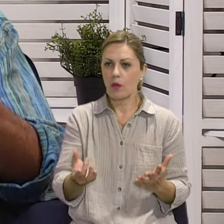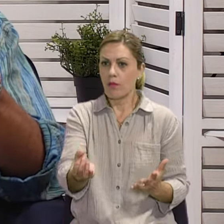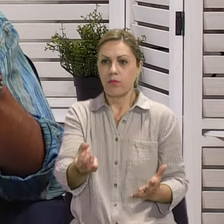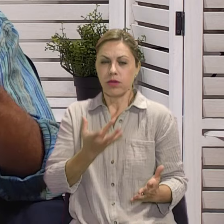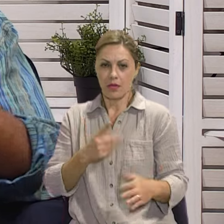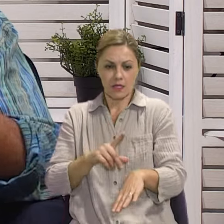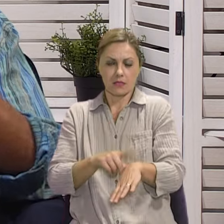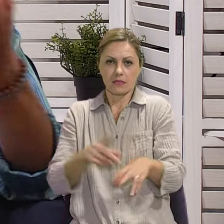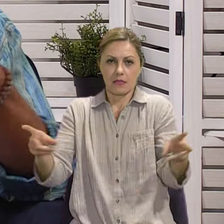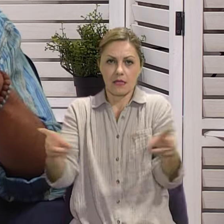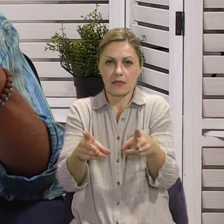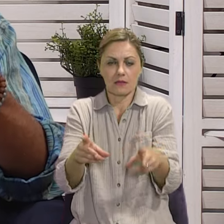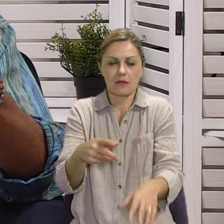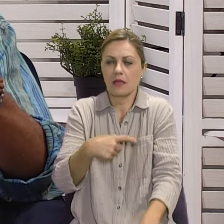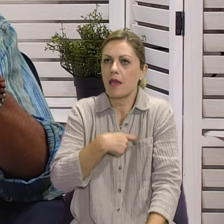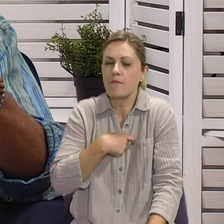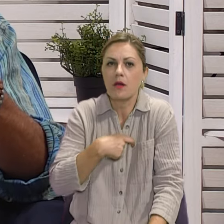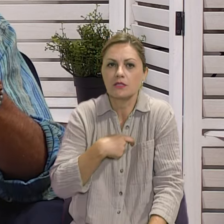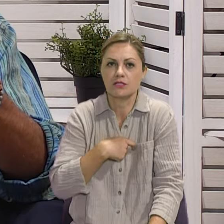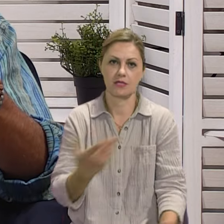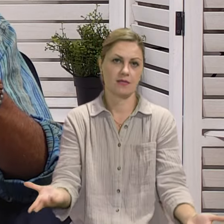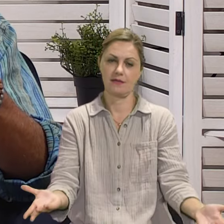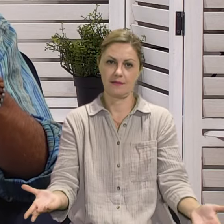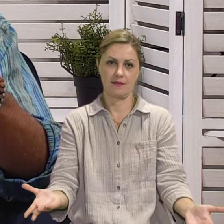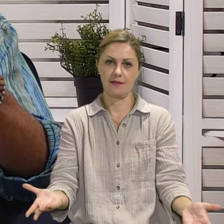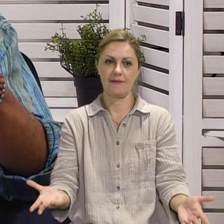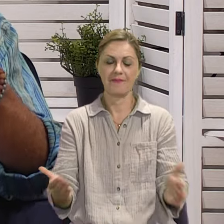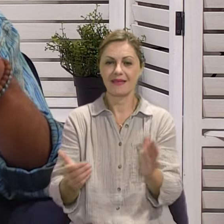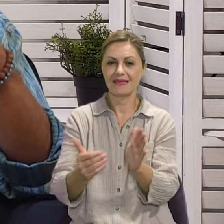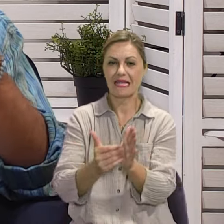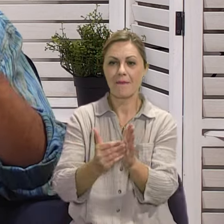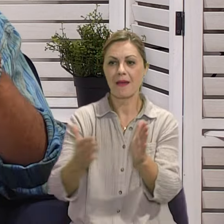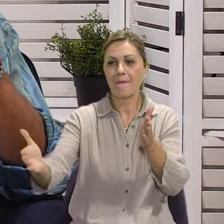može niko, ni ova umjetna inteligencija, kako je danas zovu,